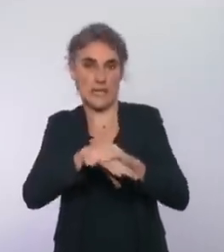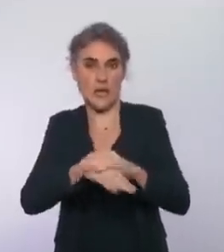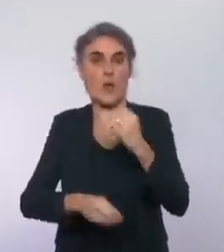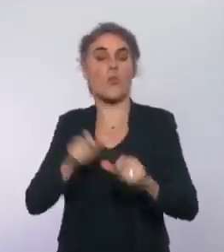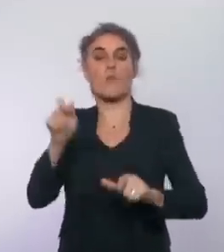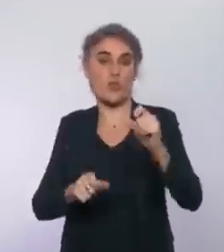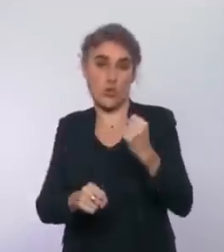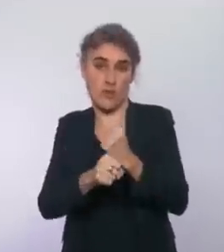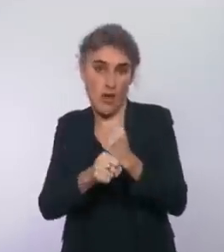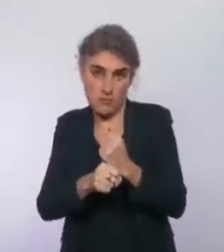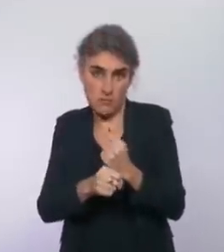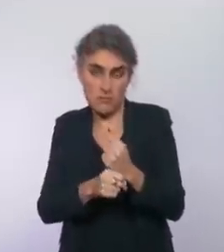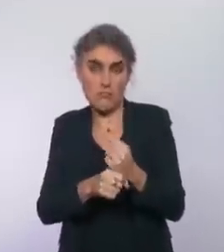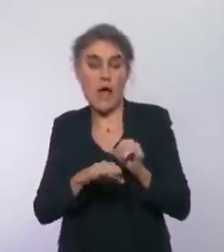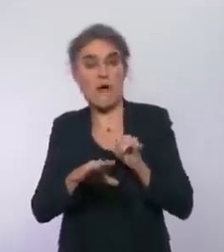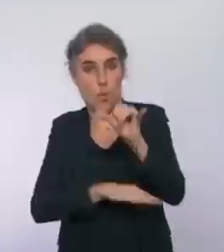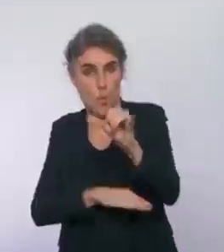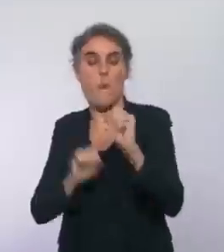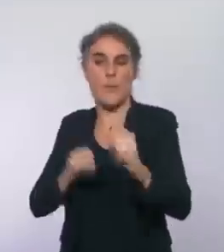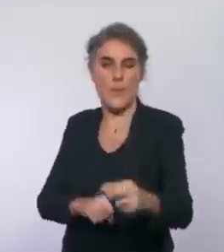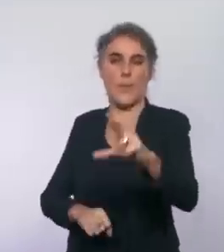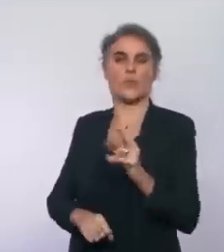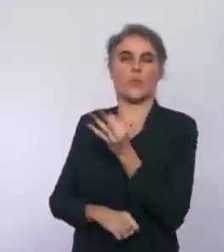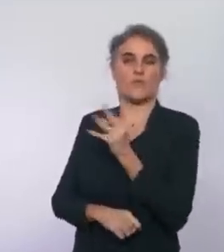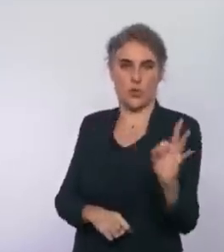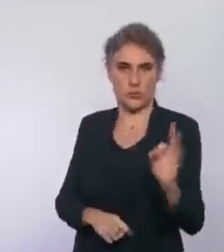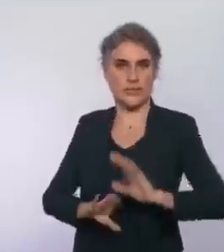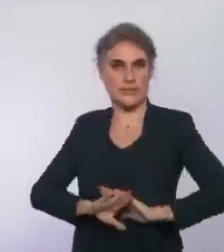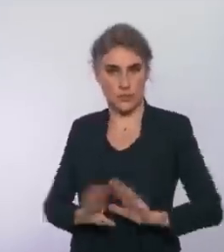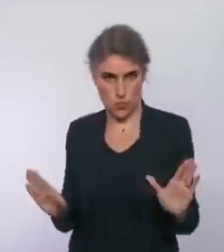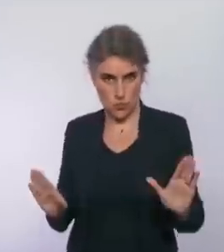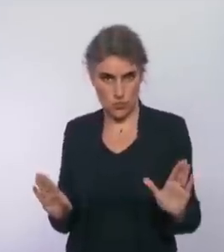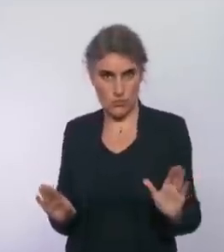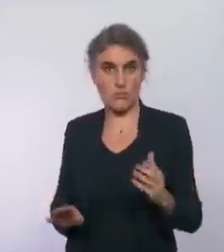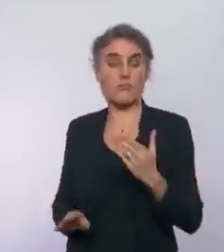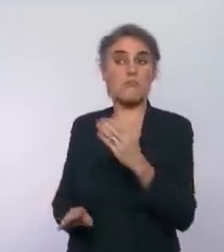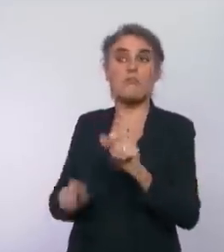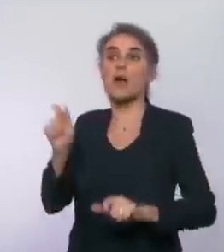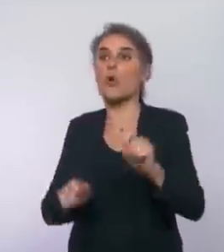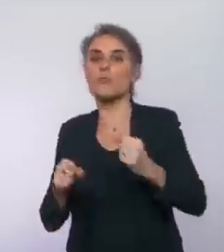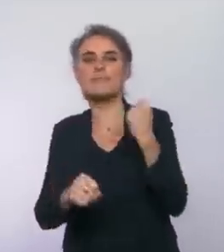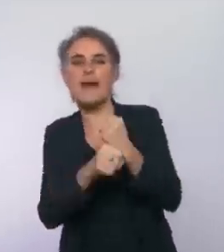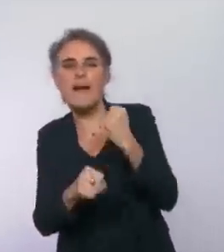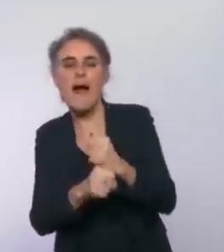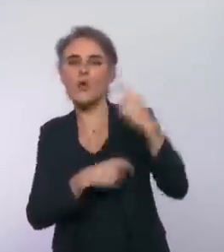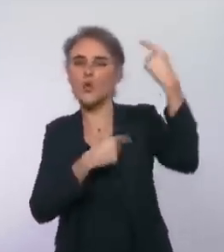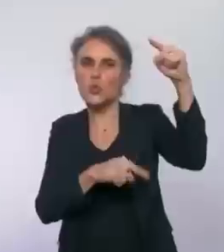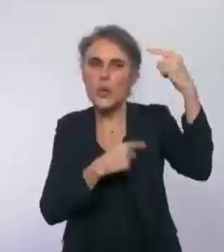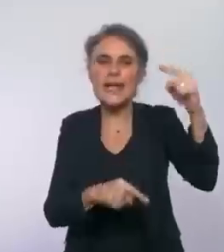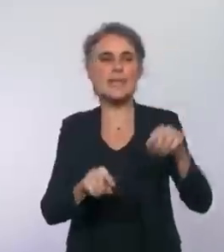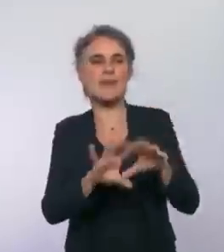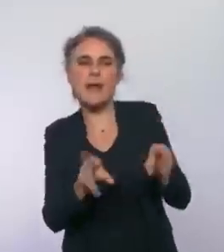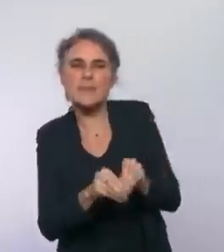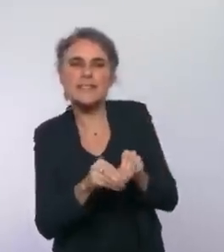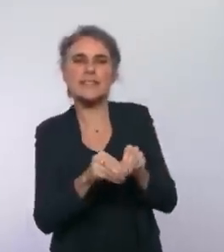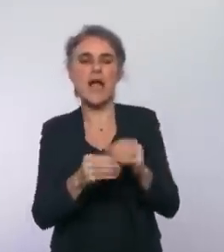pourront rejoindre la France depuis ces 10 pays. Il n'y aura pas de déplacement ou d'accès autorisé à des fins professionnelles, touristiques,